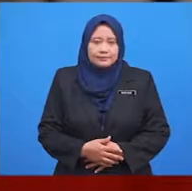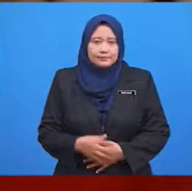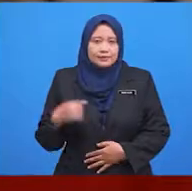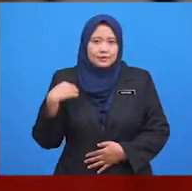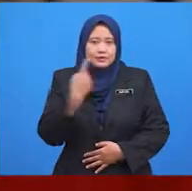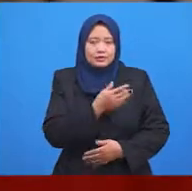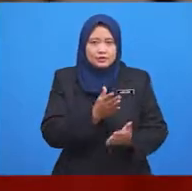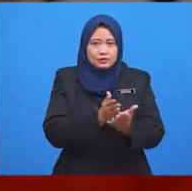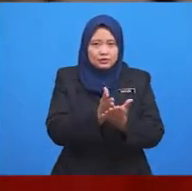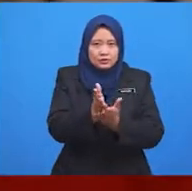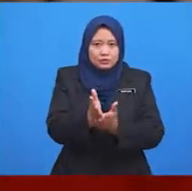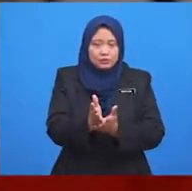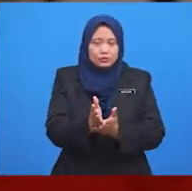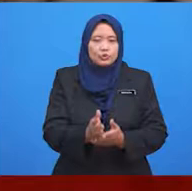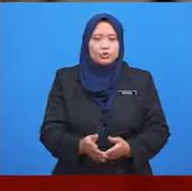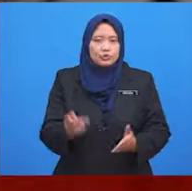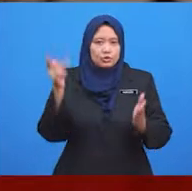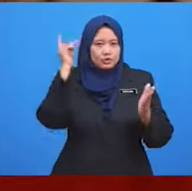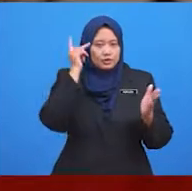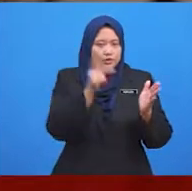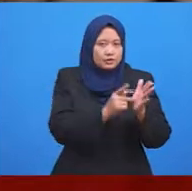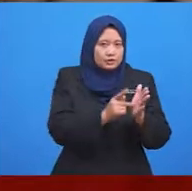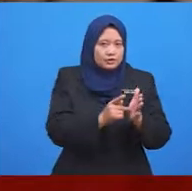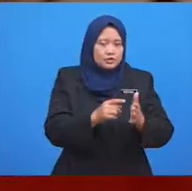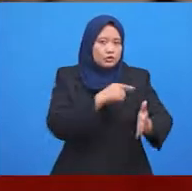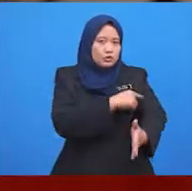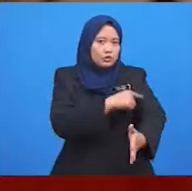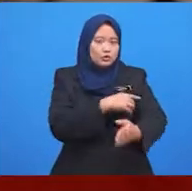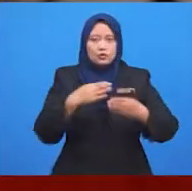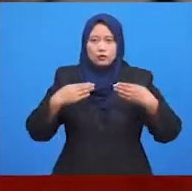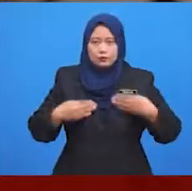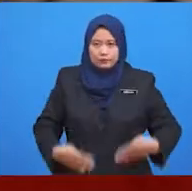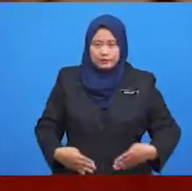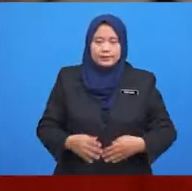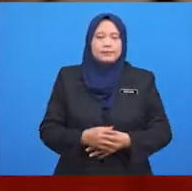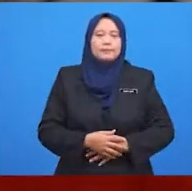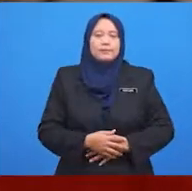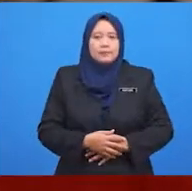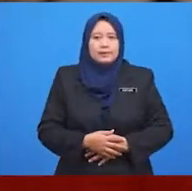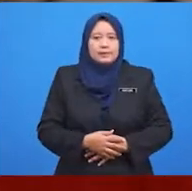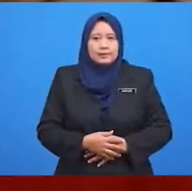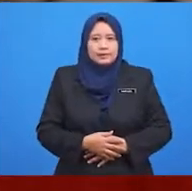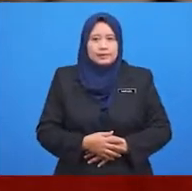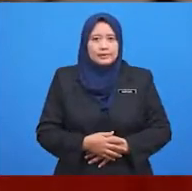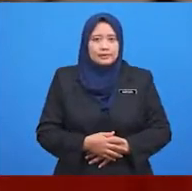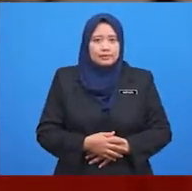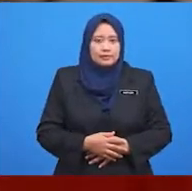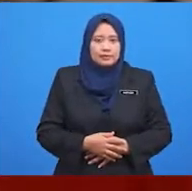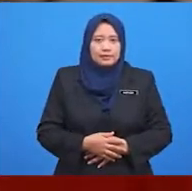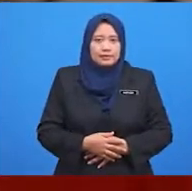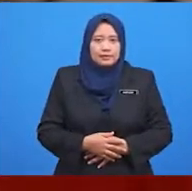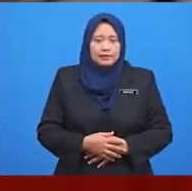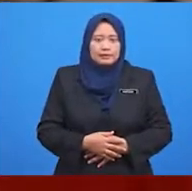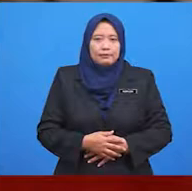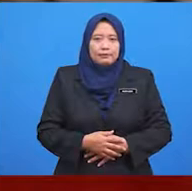Kita teruskan lagi dengan fahami otot-otot badan. Sebelum melakukan rawatan mikrokaren, pelajar